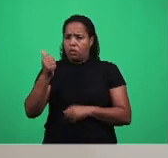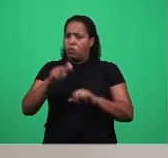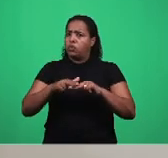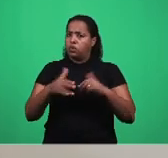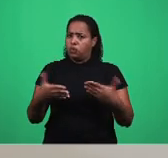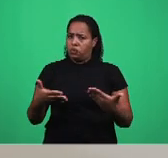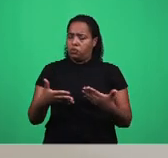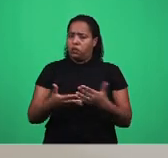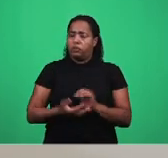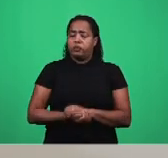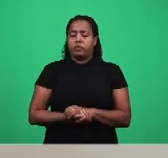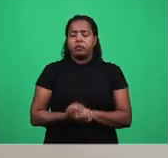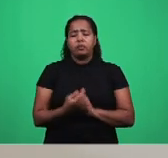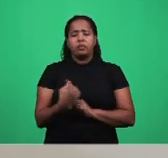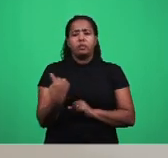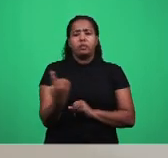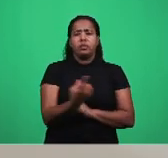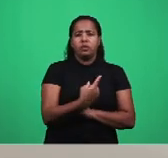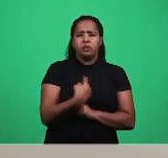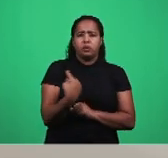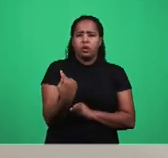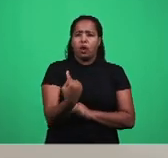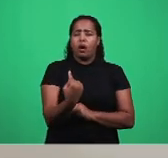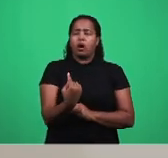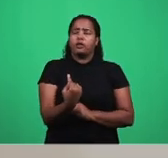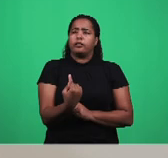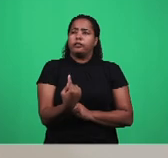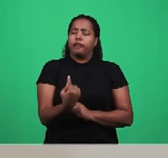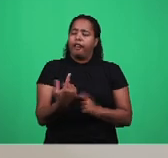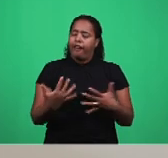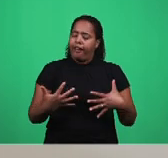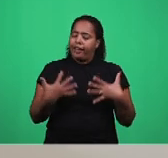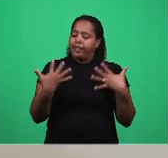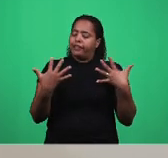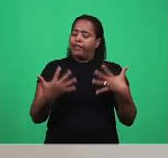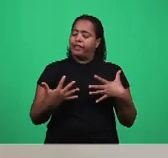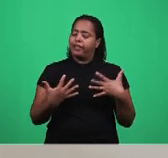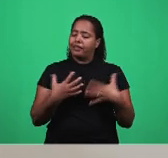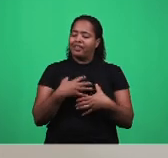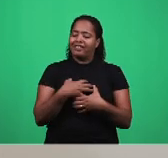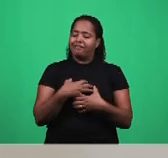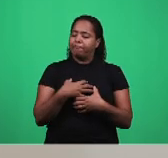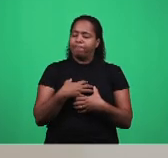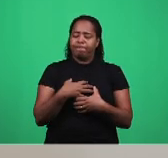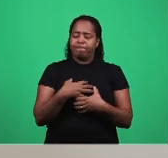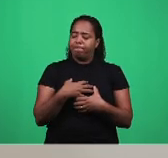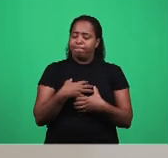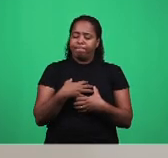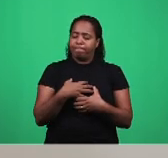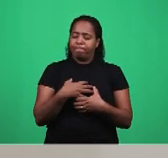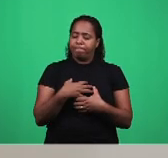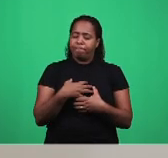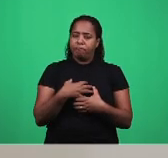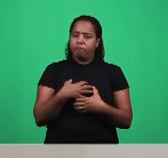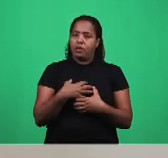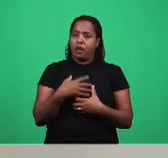ce n'est pas une joie. Nous comprenons que c'est le moment. Nous